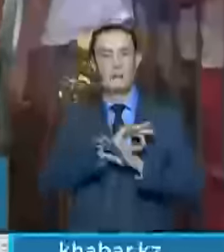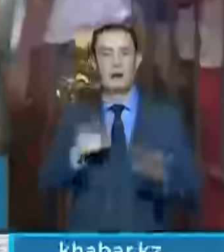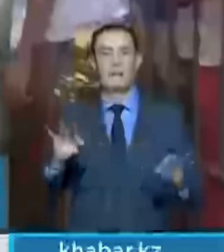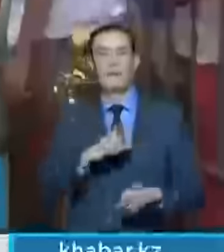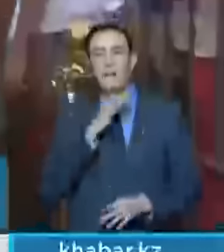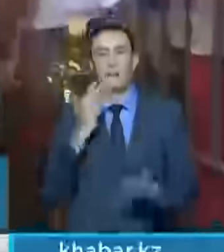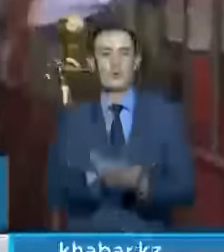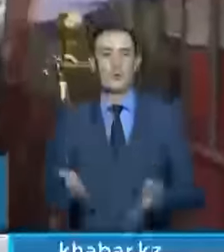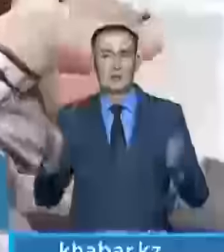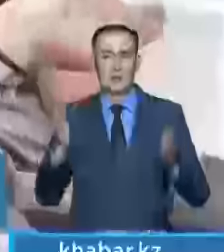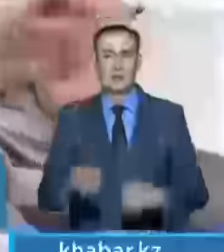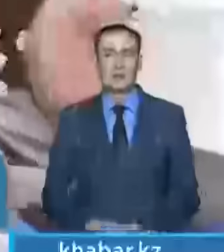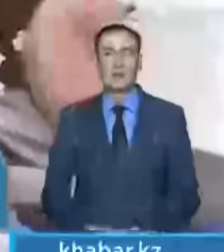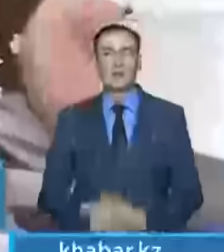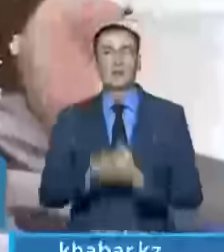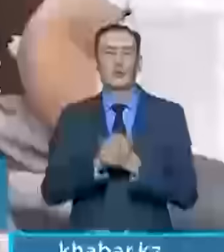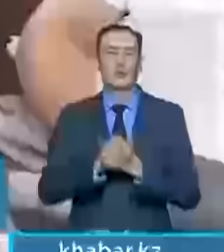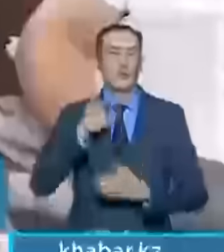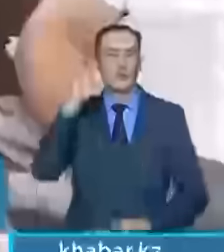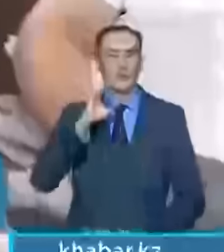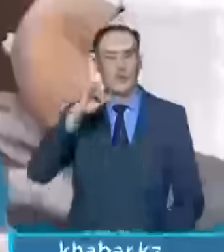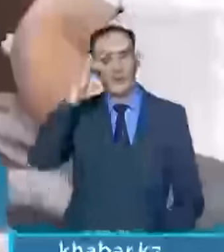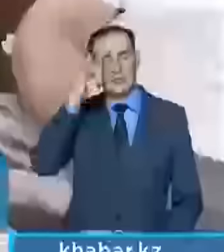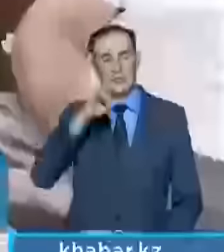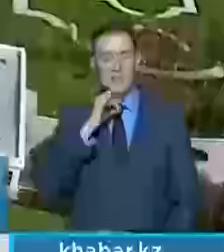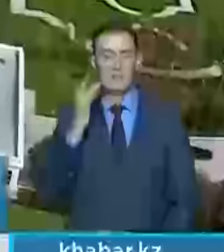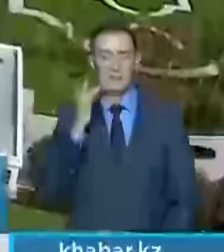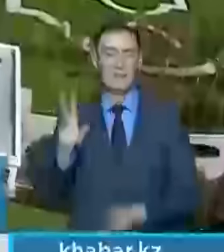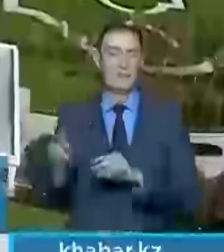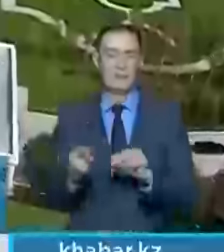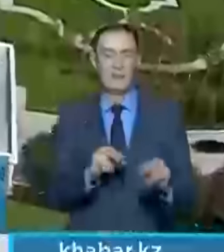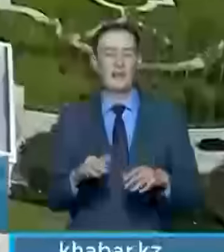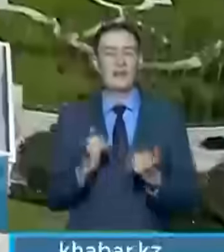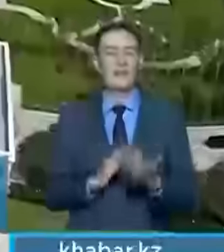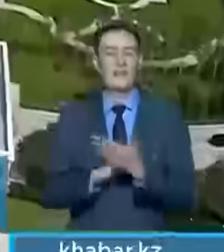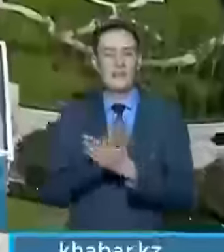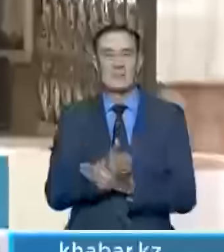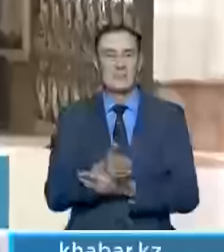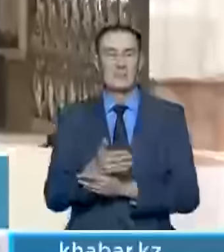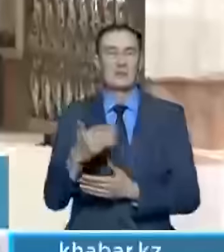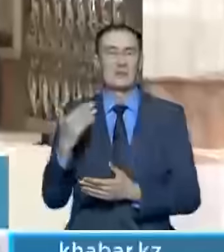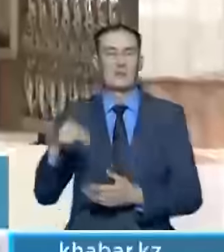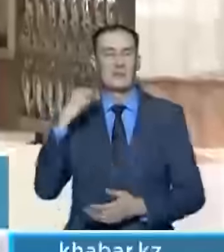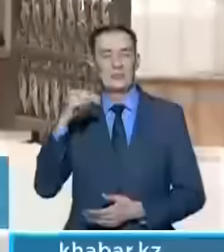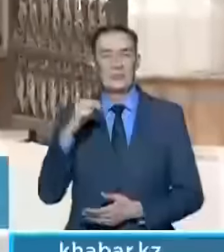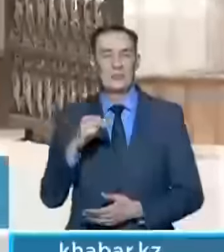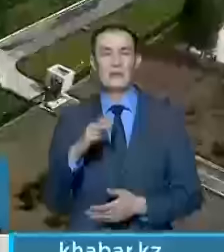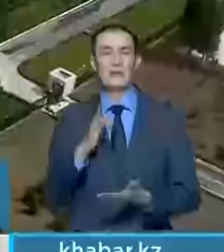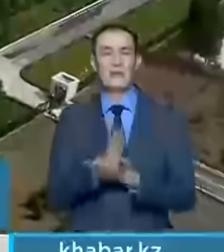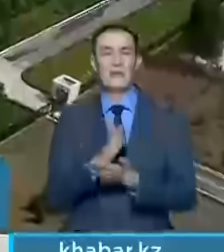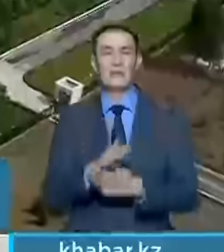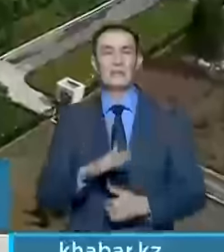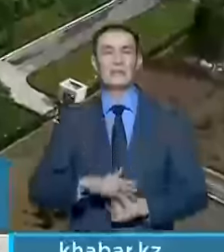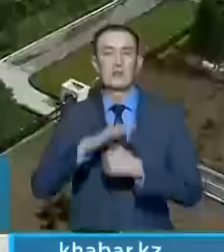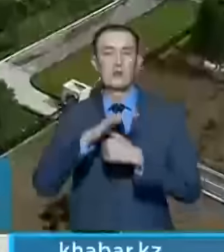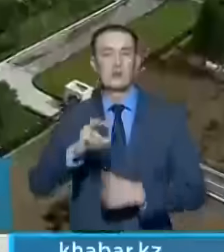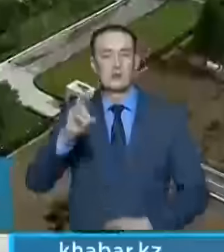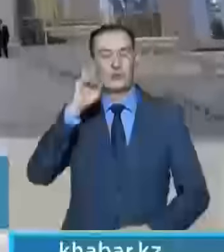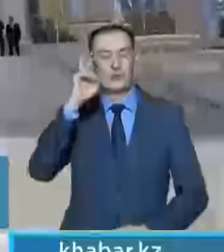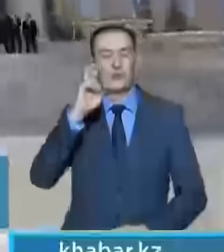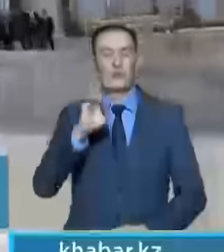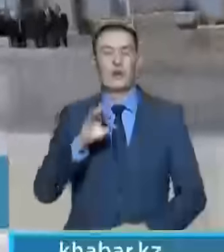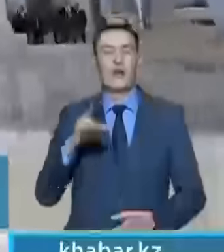огромном казане. Пусть дружба между Узбекистаном и Казахстаном процветает. Визит ближайшего соседа в этот раз носит статус